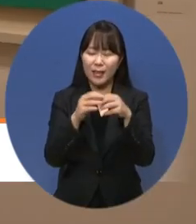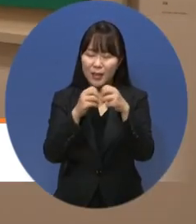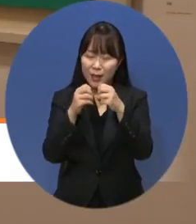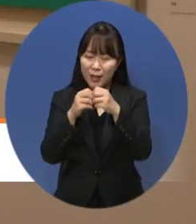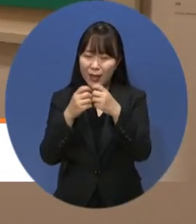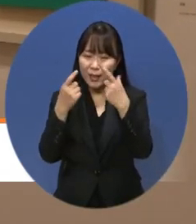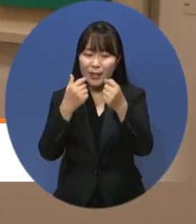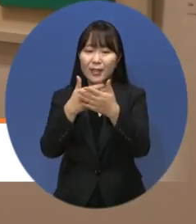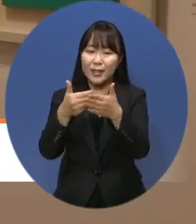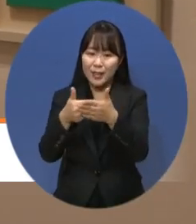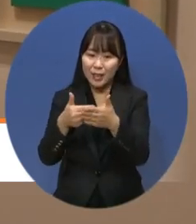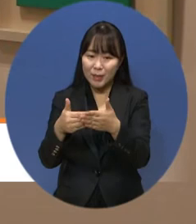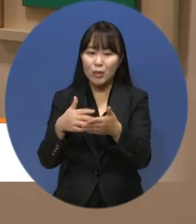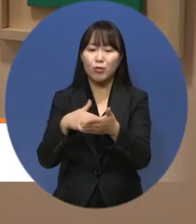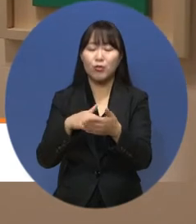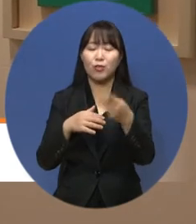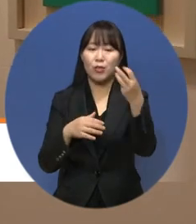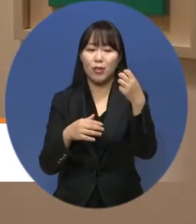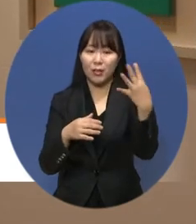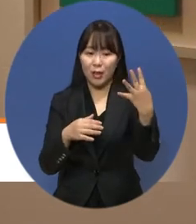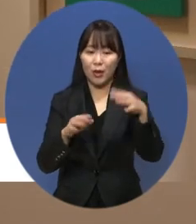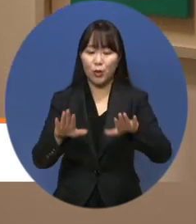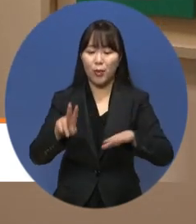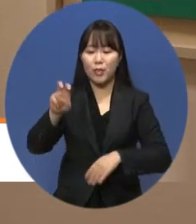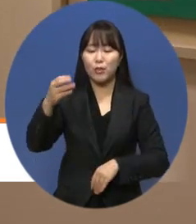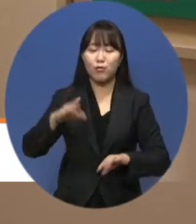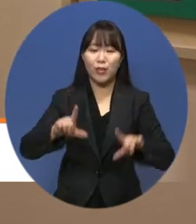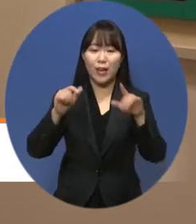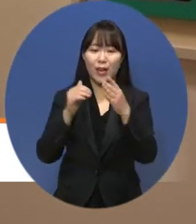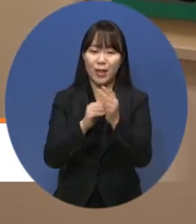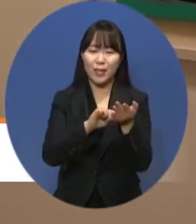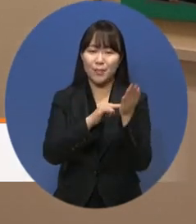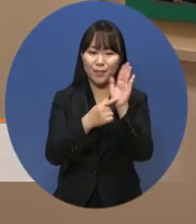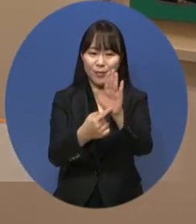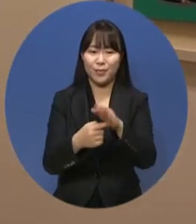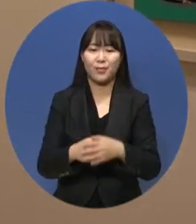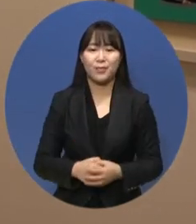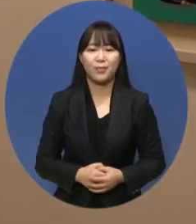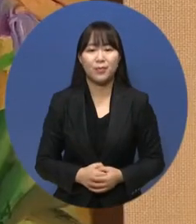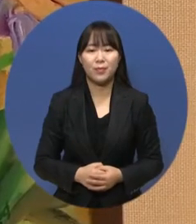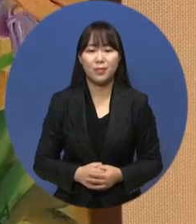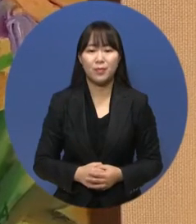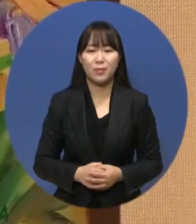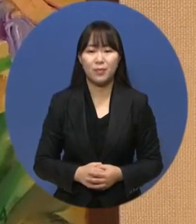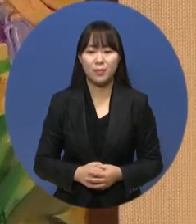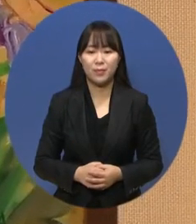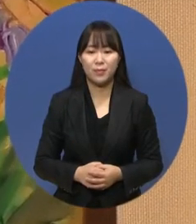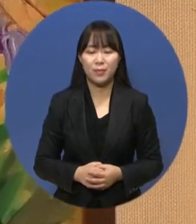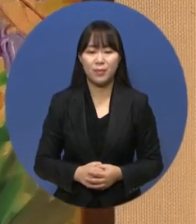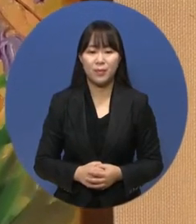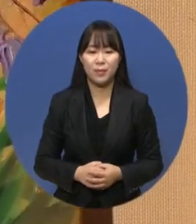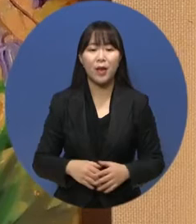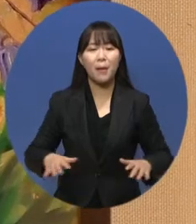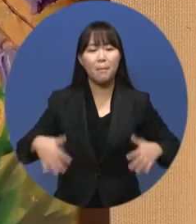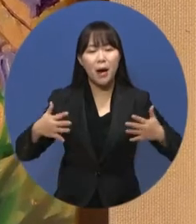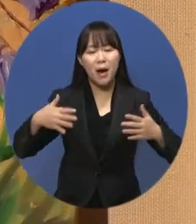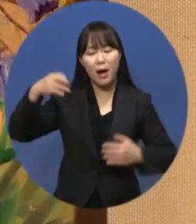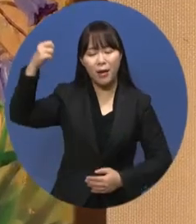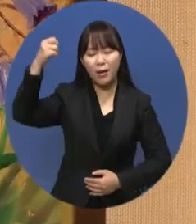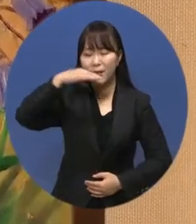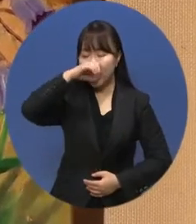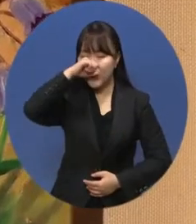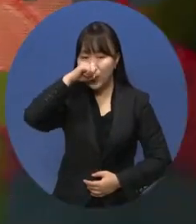작품 총 30 내정 이 오는 29일까지 선을 보입니다 바람과 햇살이